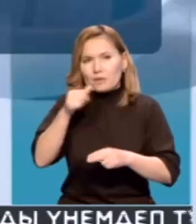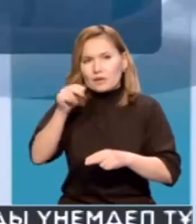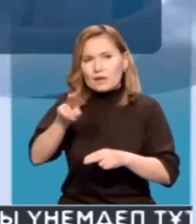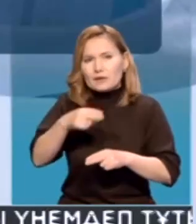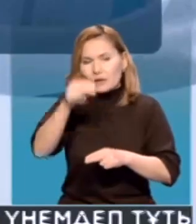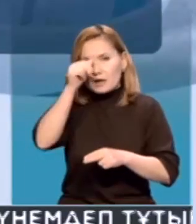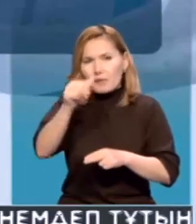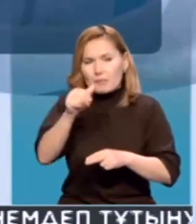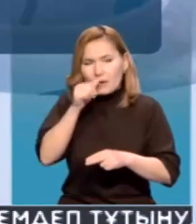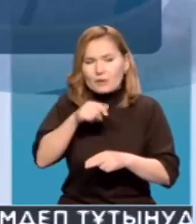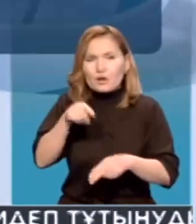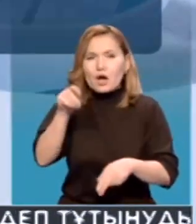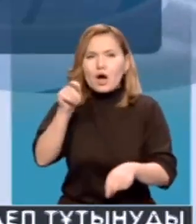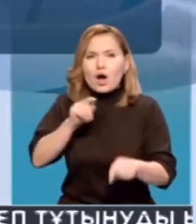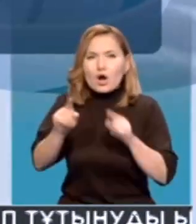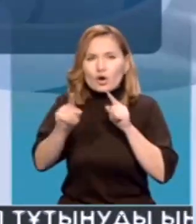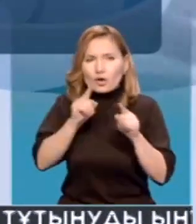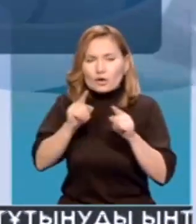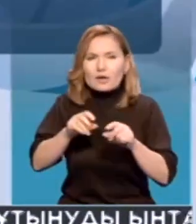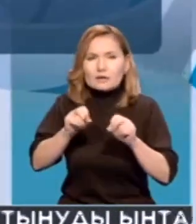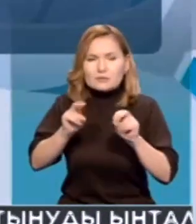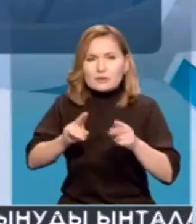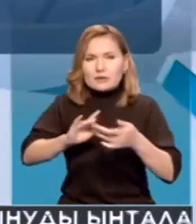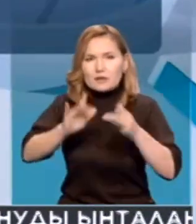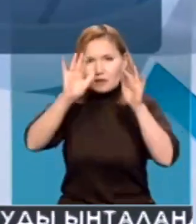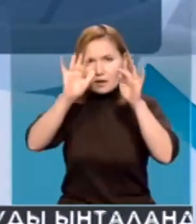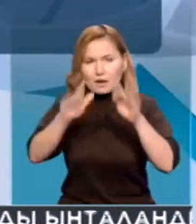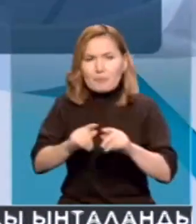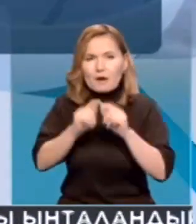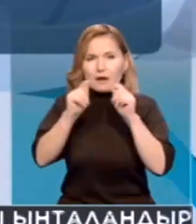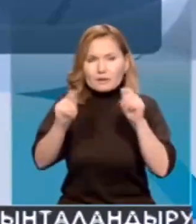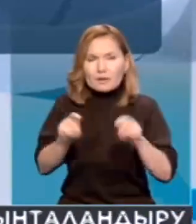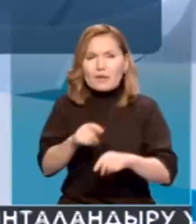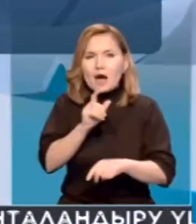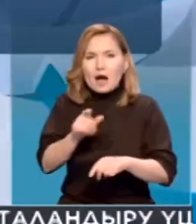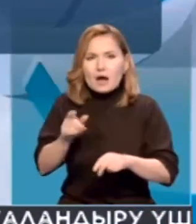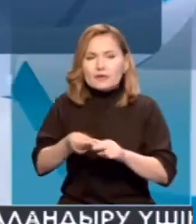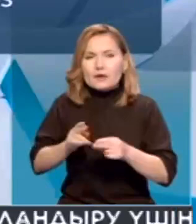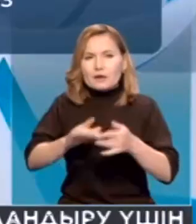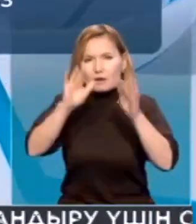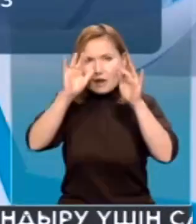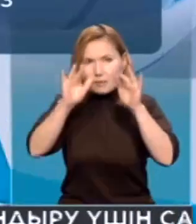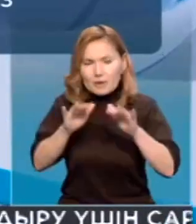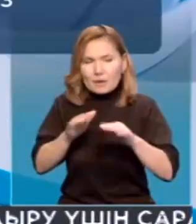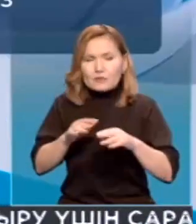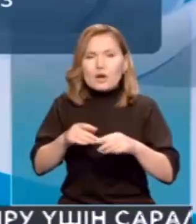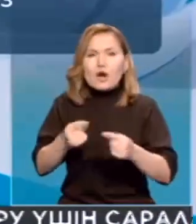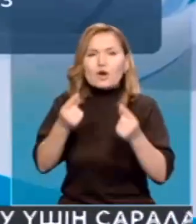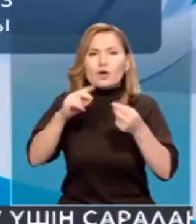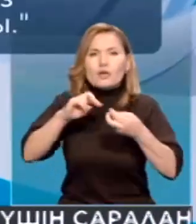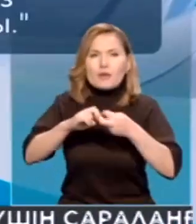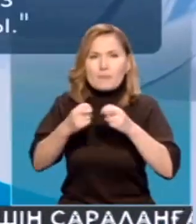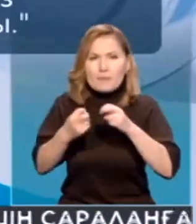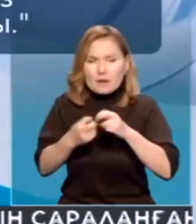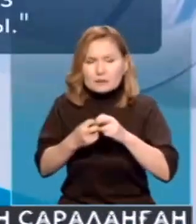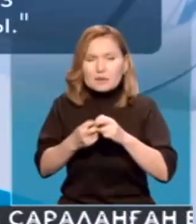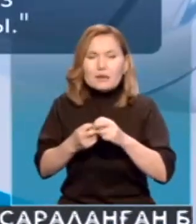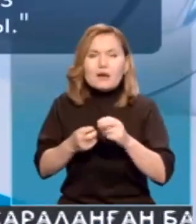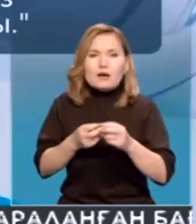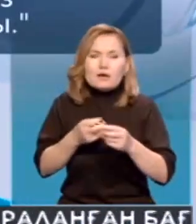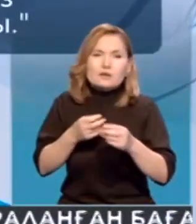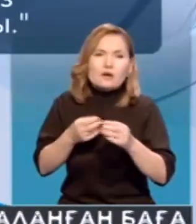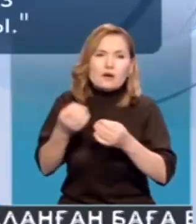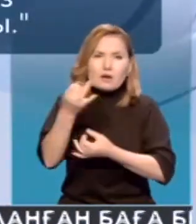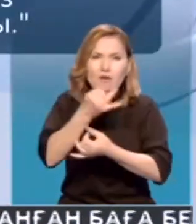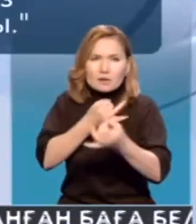90 айында құрылтай мобильді қосымшасы іске қосылды. Азаматтар бұл платформаға қоғамдағы өзекті мәселелер жөніндегі өз